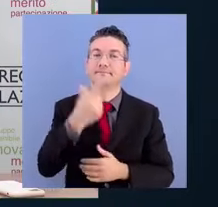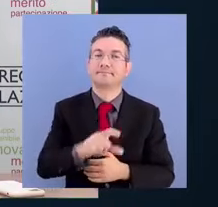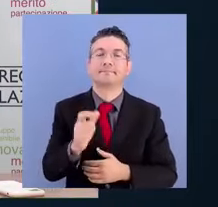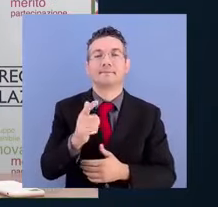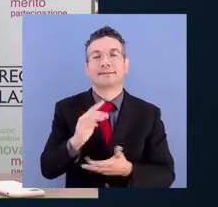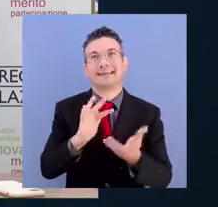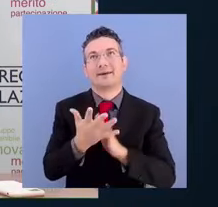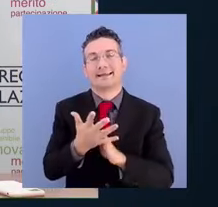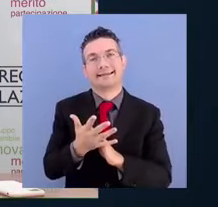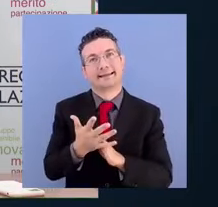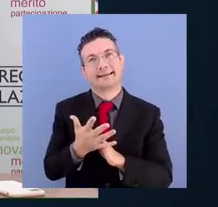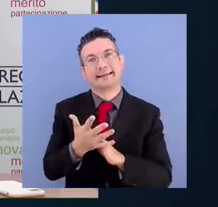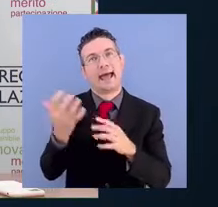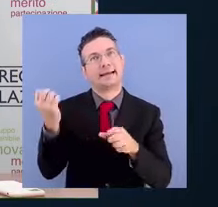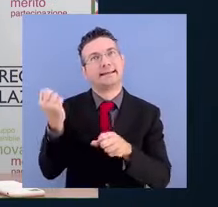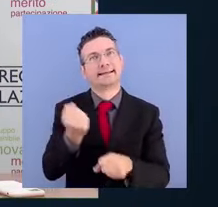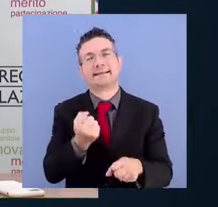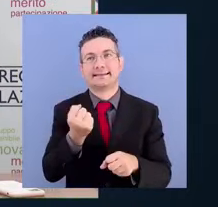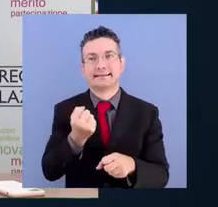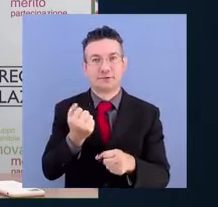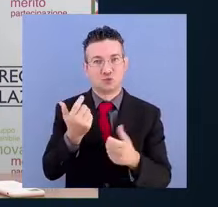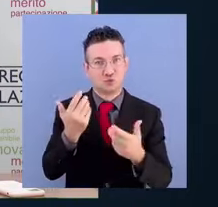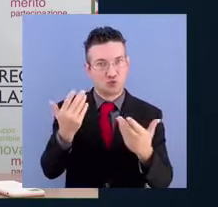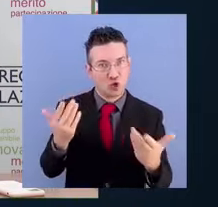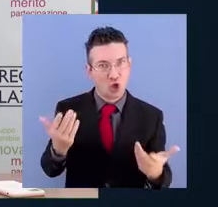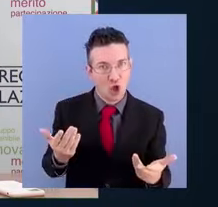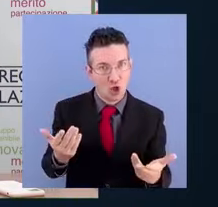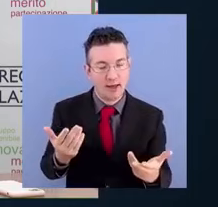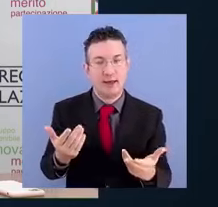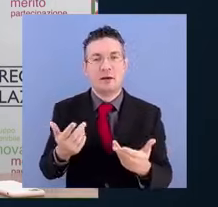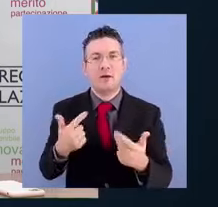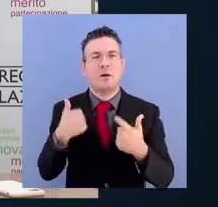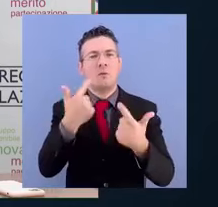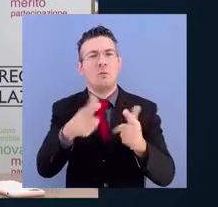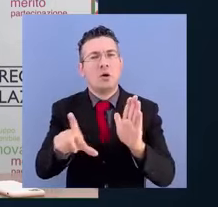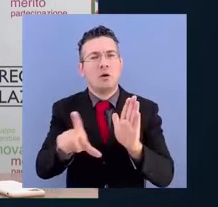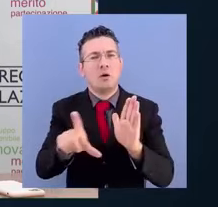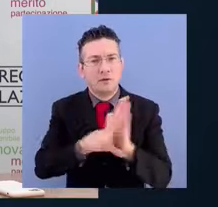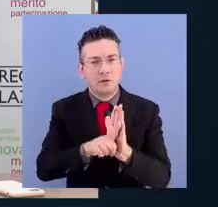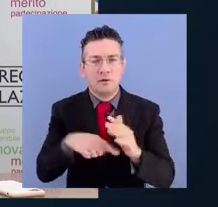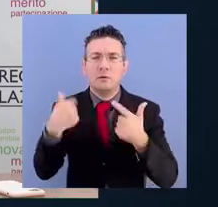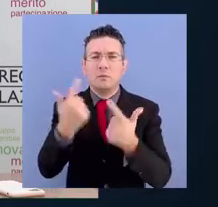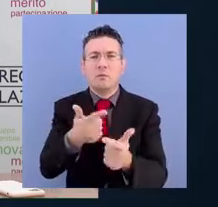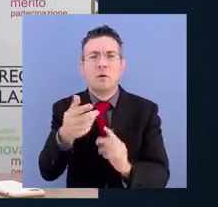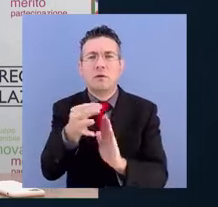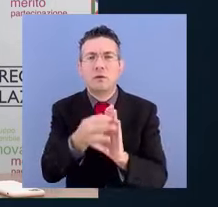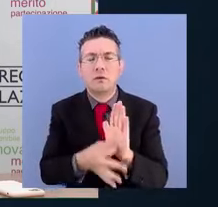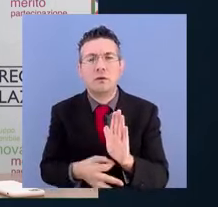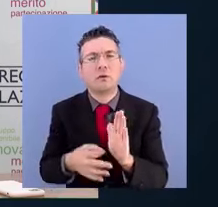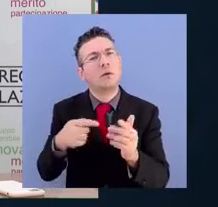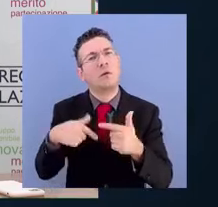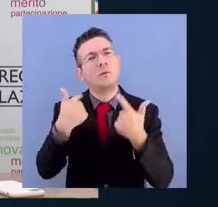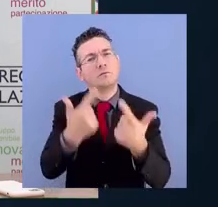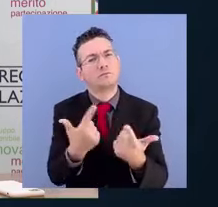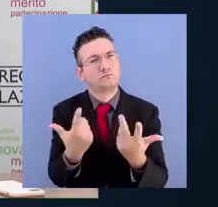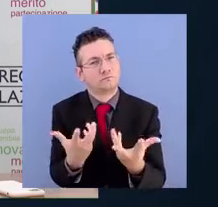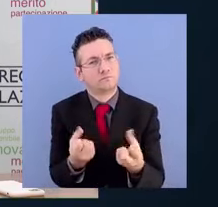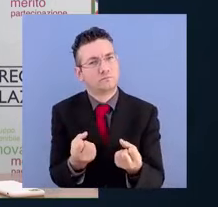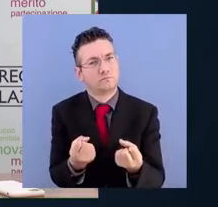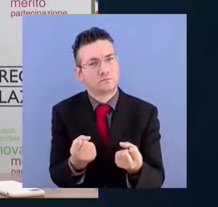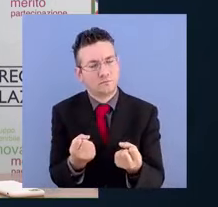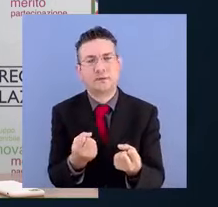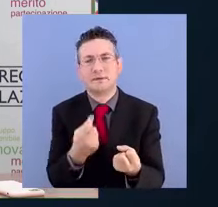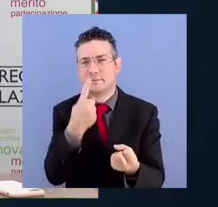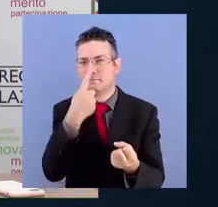istituzioni di legiferare di normare di fare azioni concrete e mettere in pratica interventi